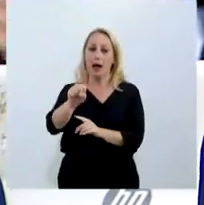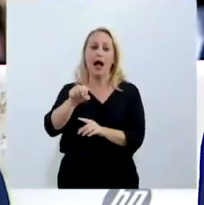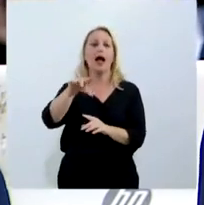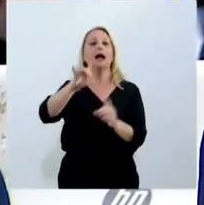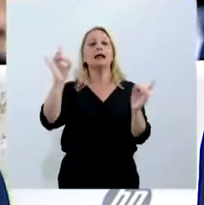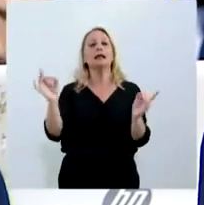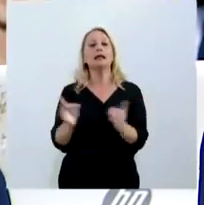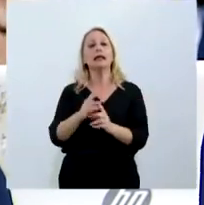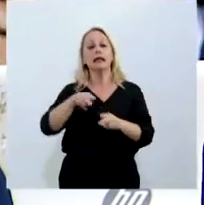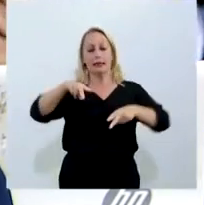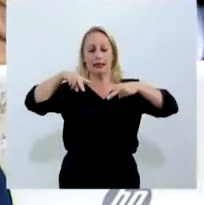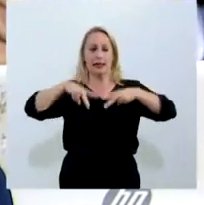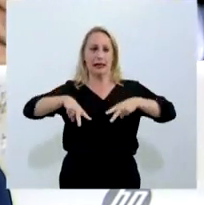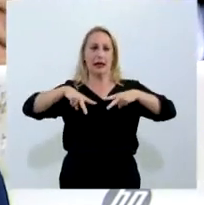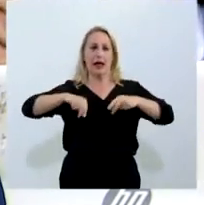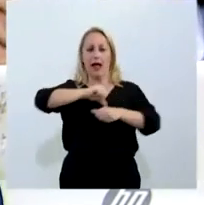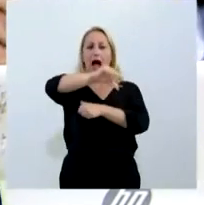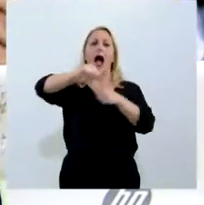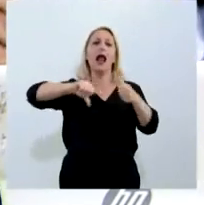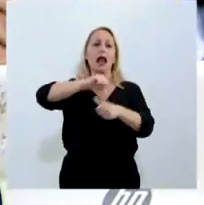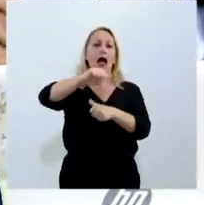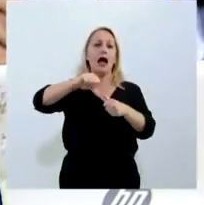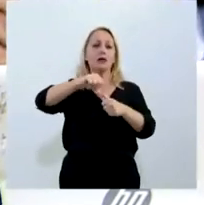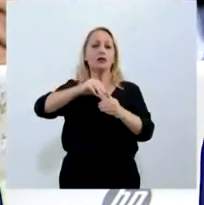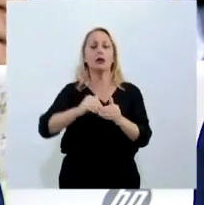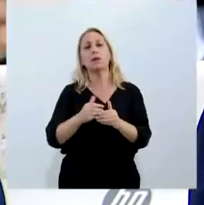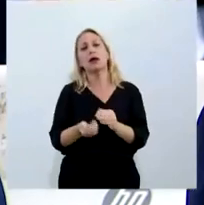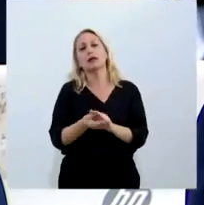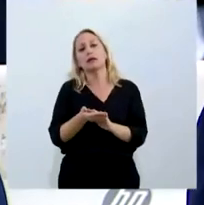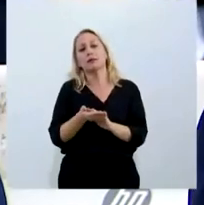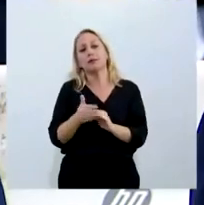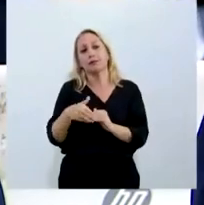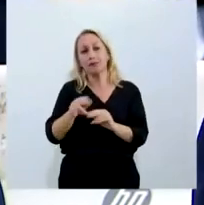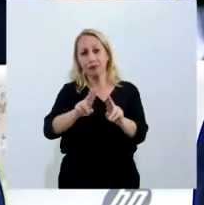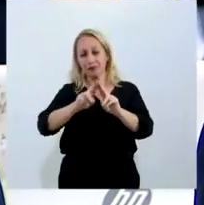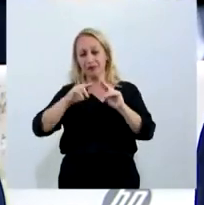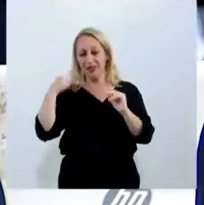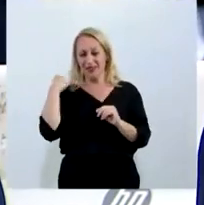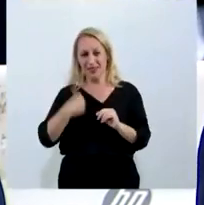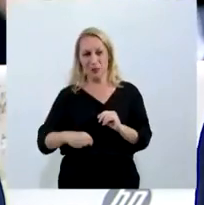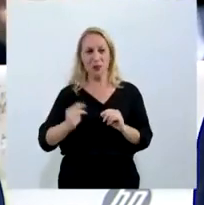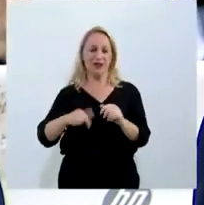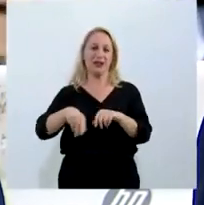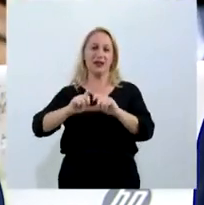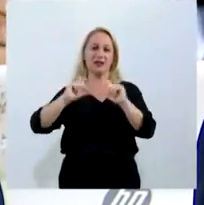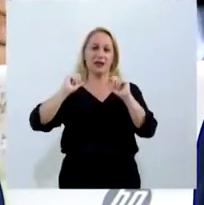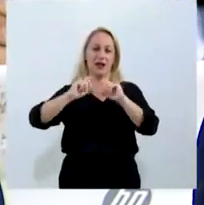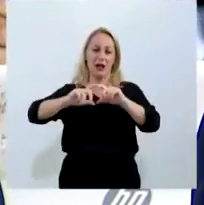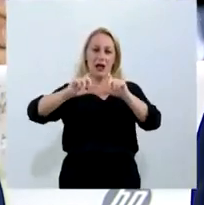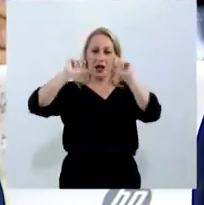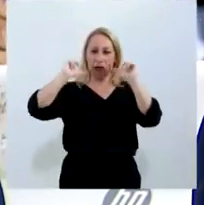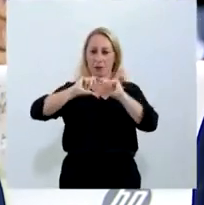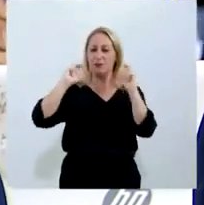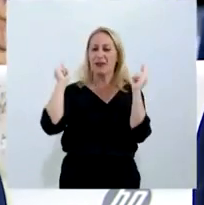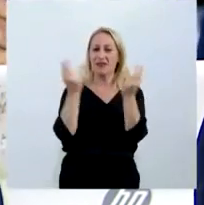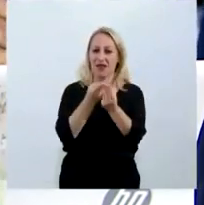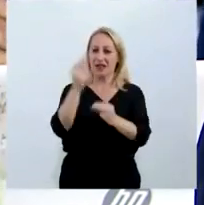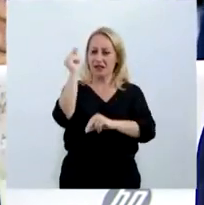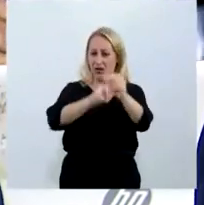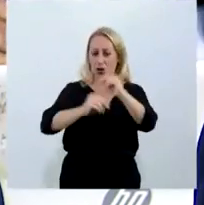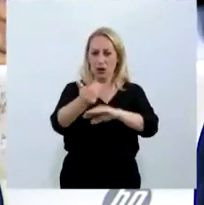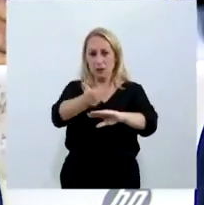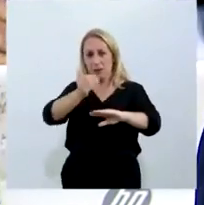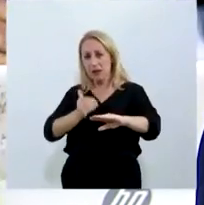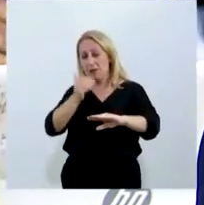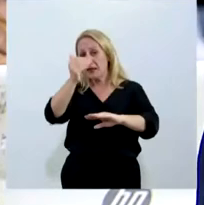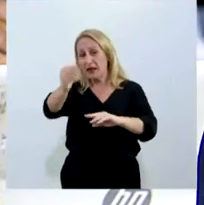ανασχηματισμό που θα κάνετε είτε πριν είτε μετά τις περιφερειακές εκλογές. Αλλά και επειδή μιλάμε για λάθη και είπατε και